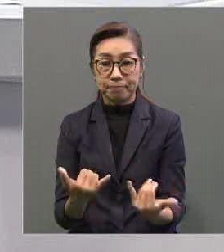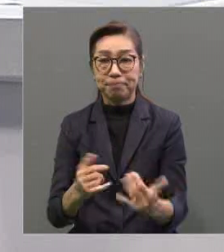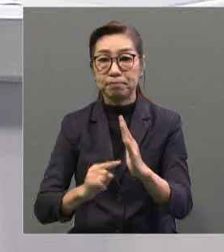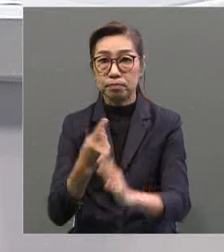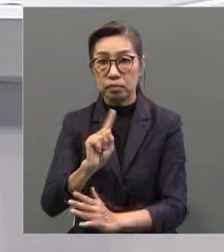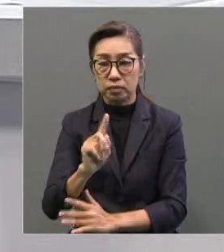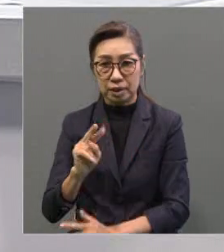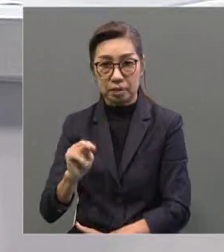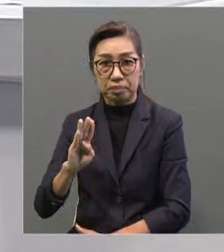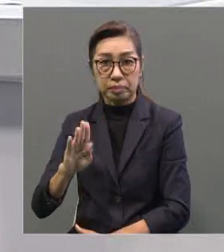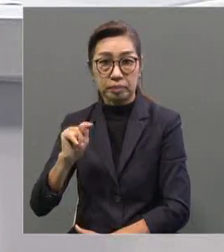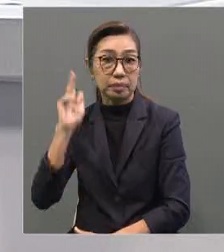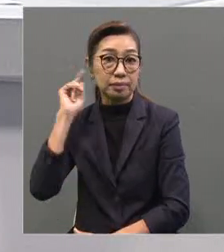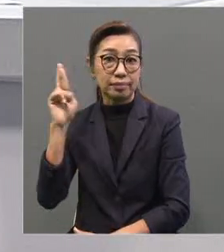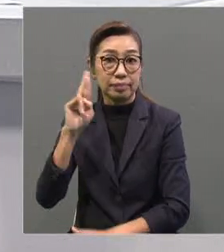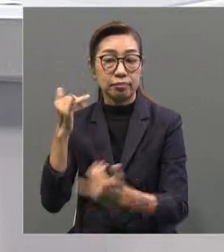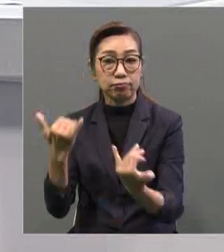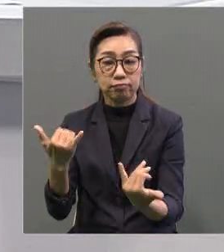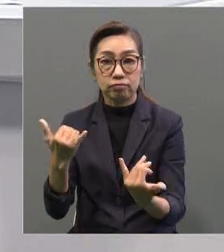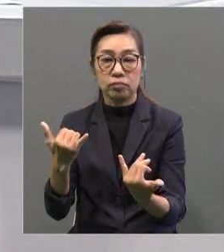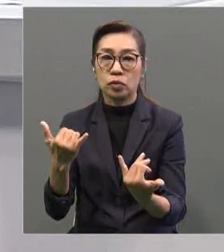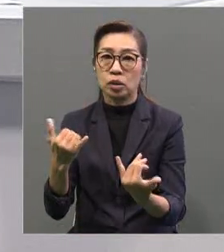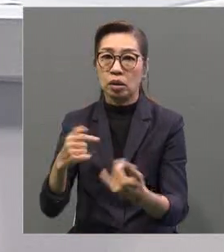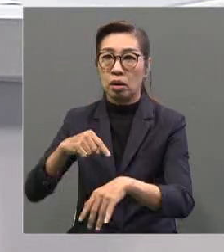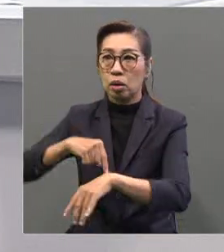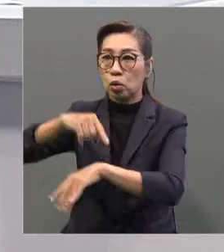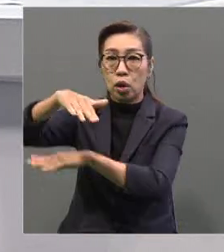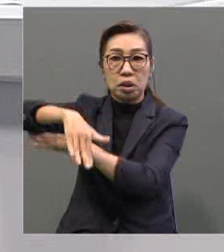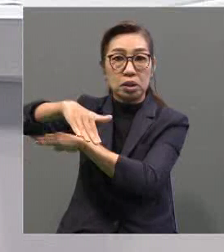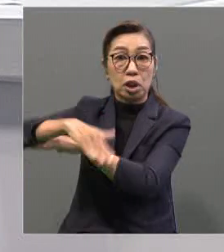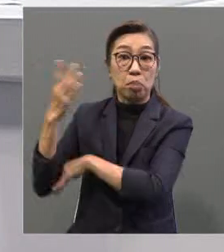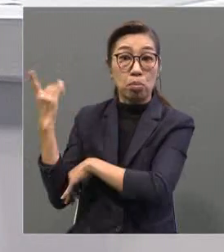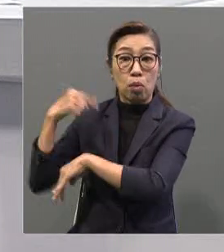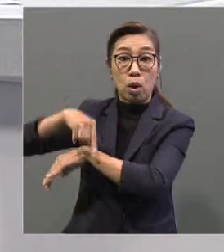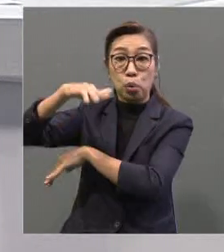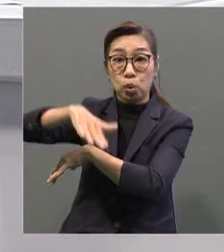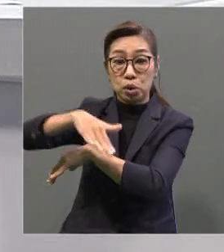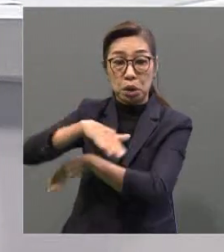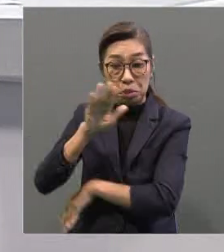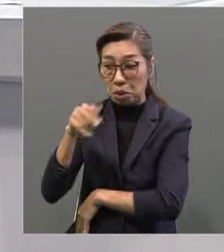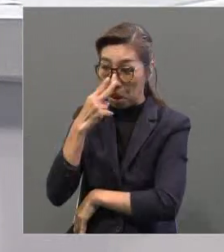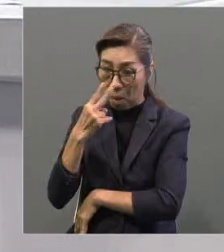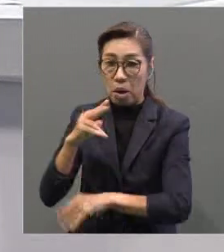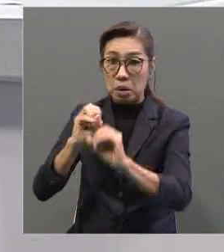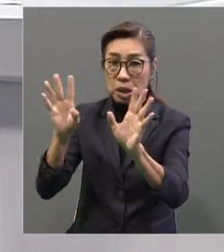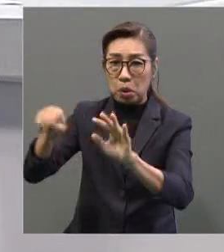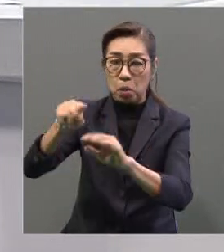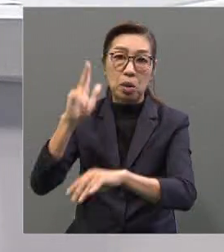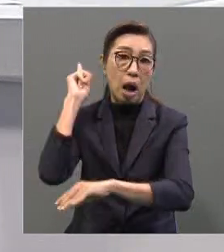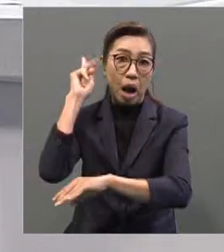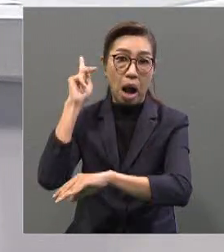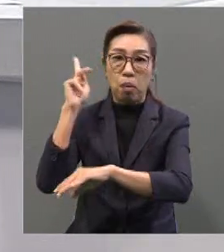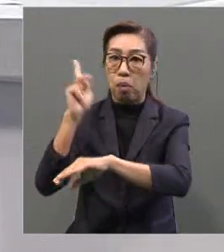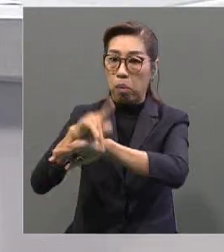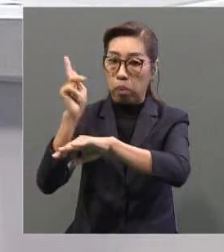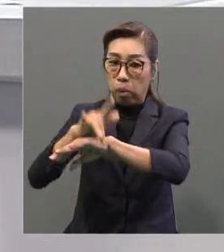วันนี้ NBT News ภาคเที่ยงต้องบอกว่าเมื่อเย็นเนี่ยคุณผู้ชมเชอรี่ภาพมันออกมาตามสื่อโซเชียลก่อน